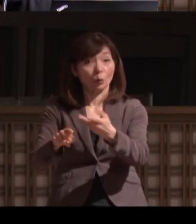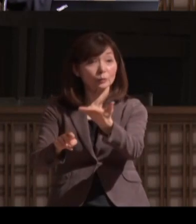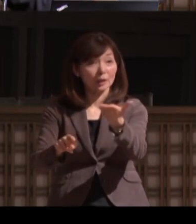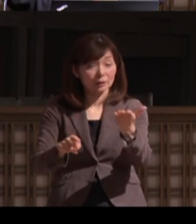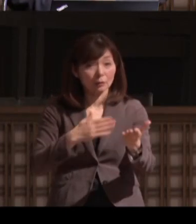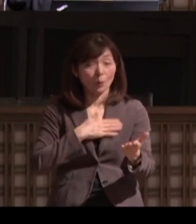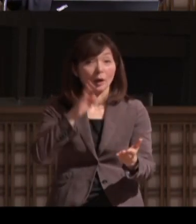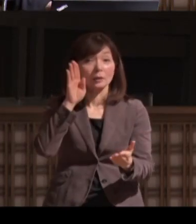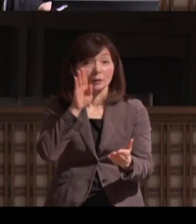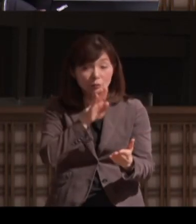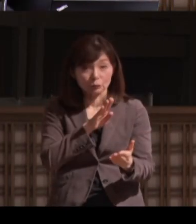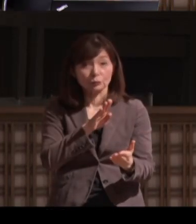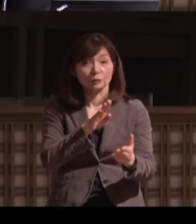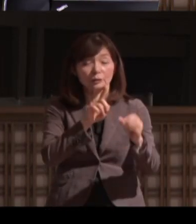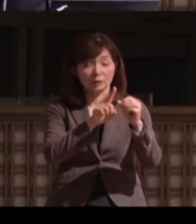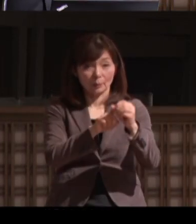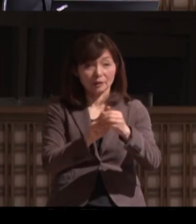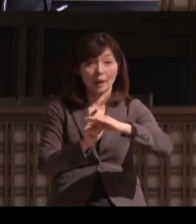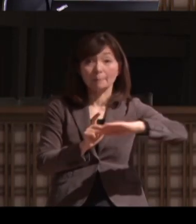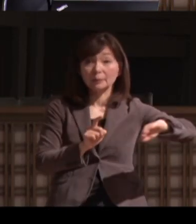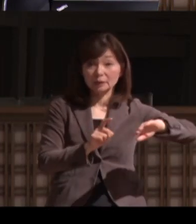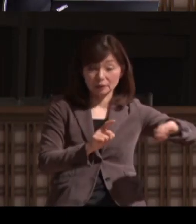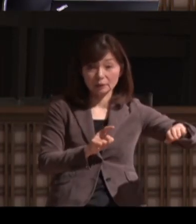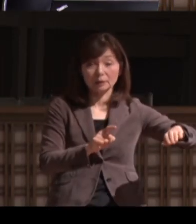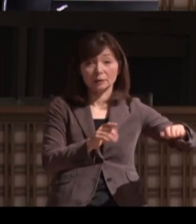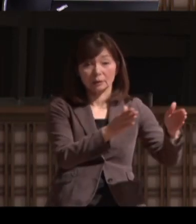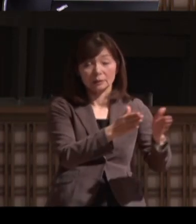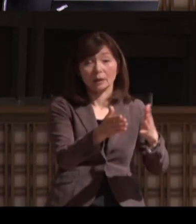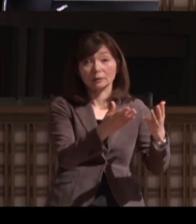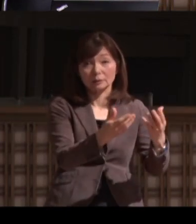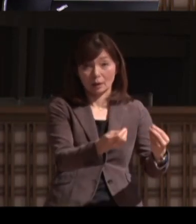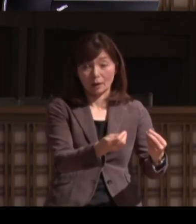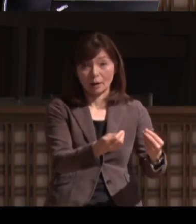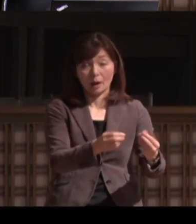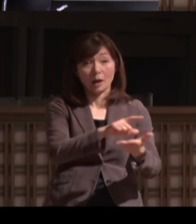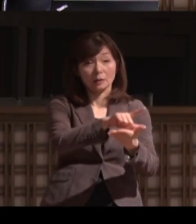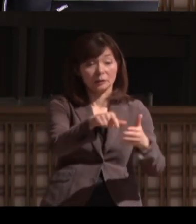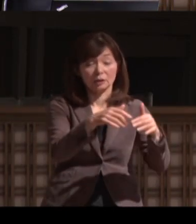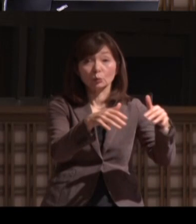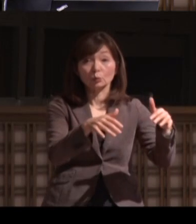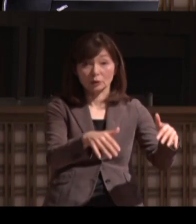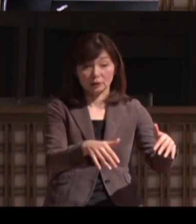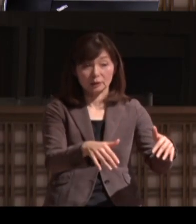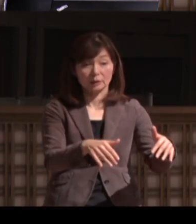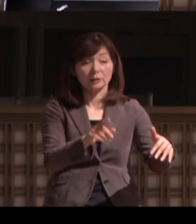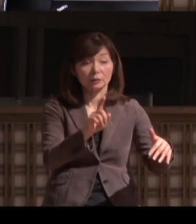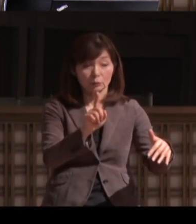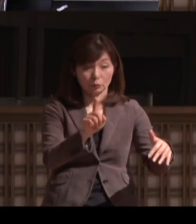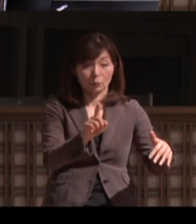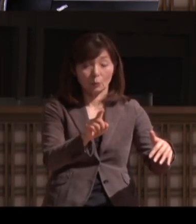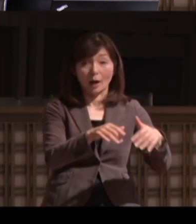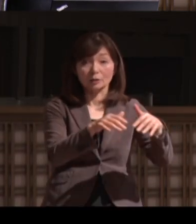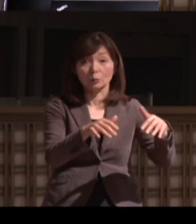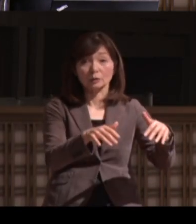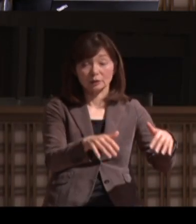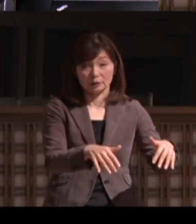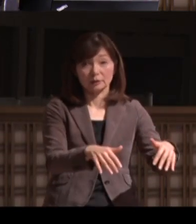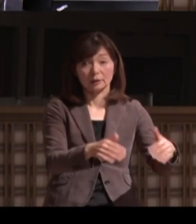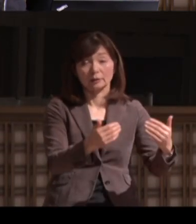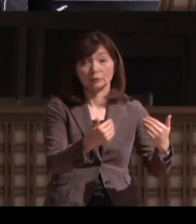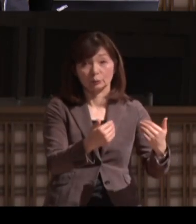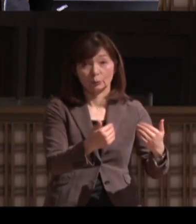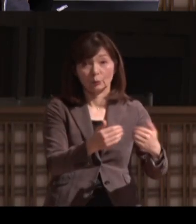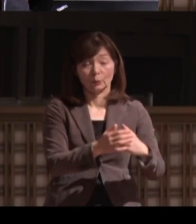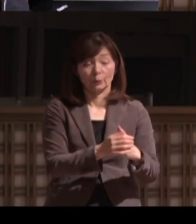右側に整理してまいりましたまず地域運営組織というのはままその名の通り組織が必要ですその